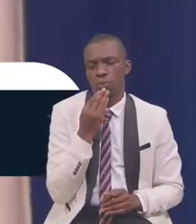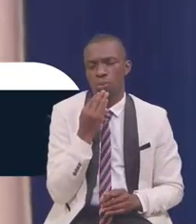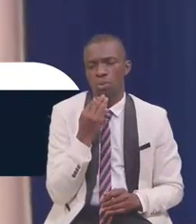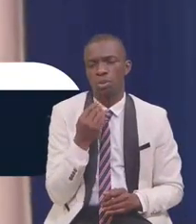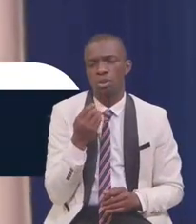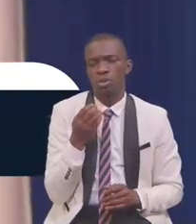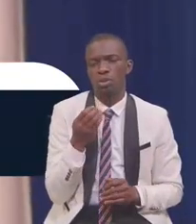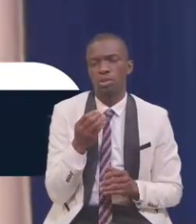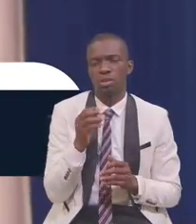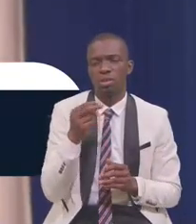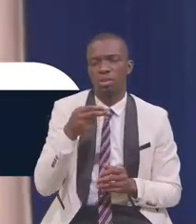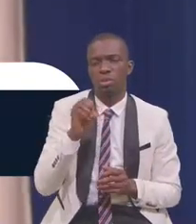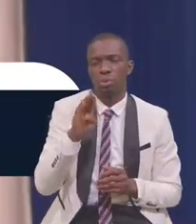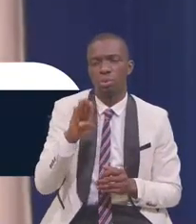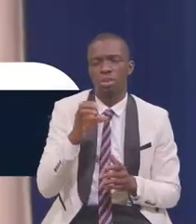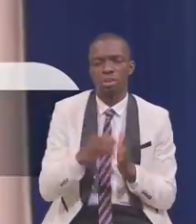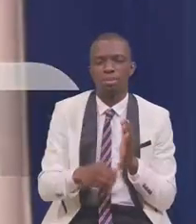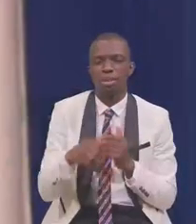verset 14.